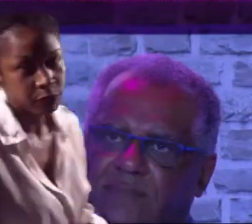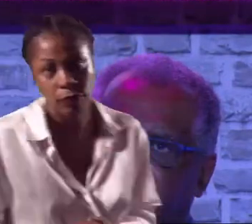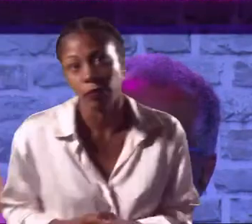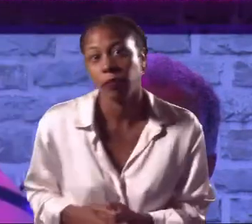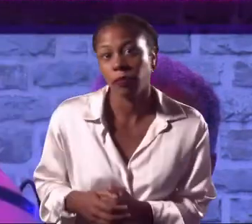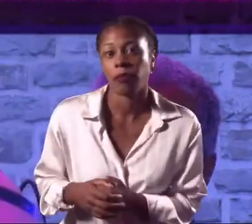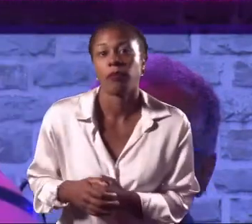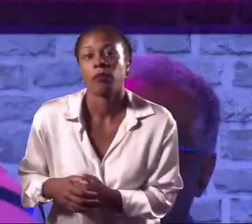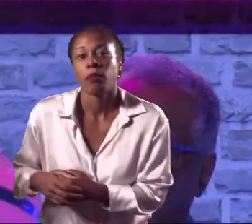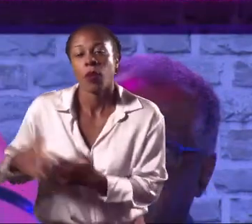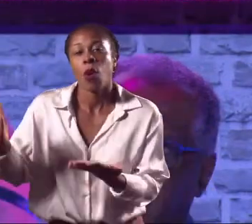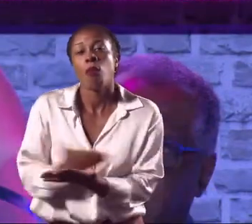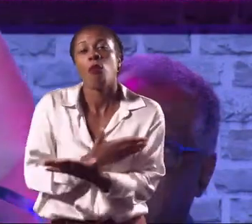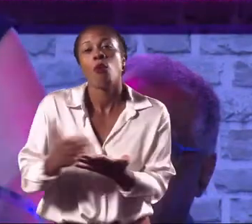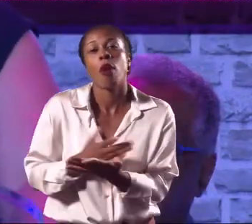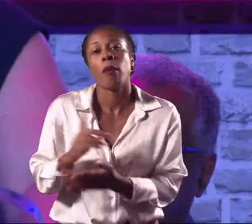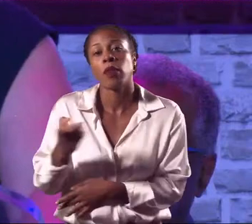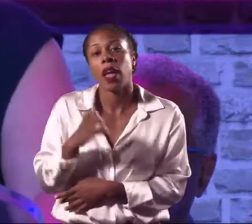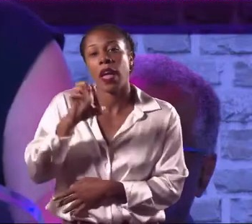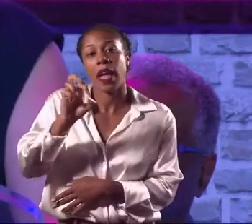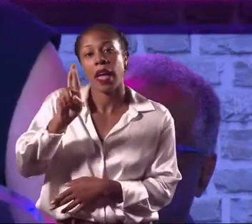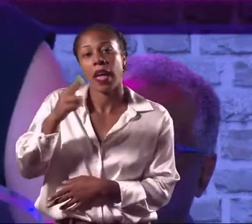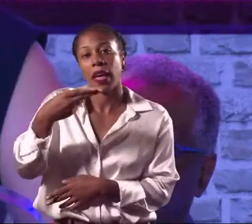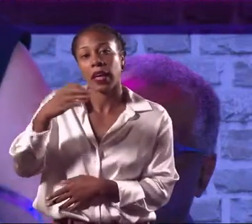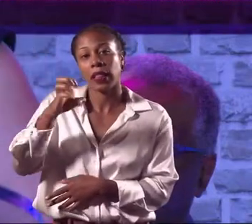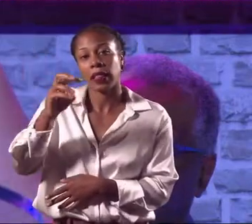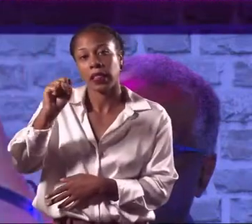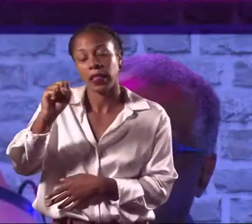est poète et écrivain guadeloupéen.